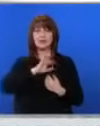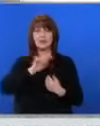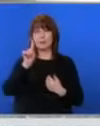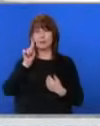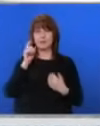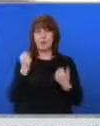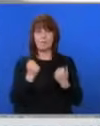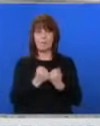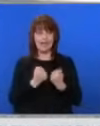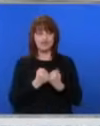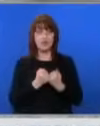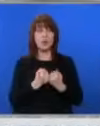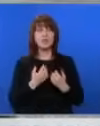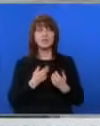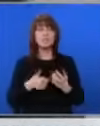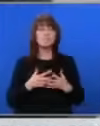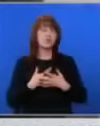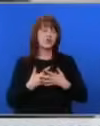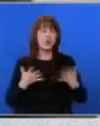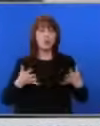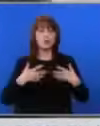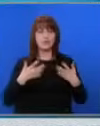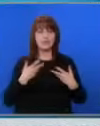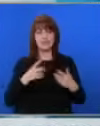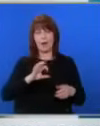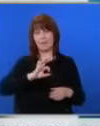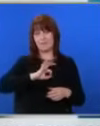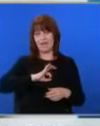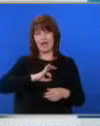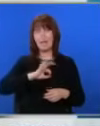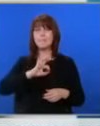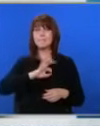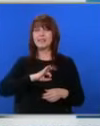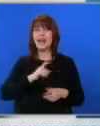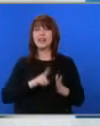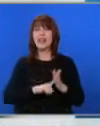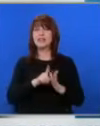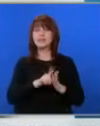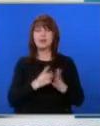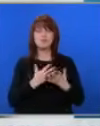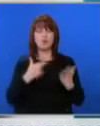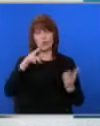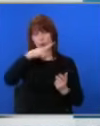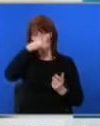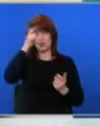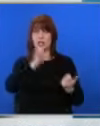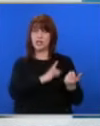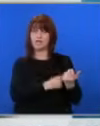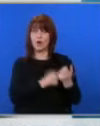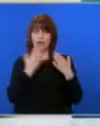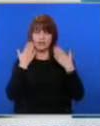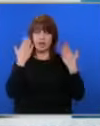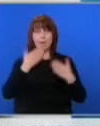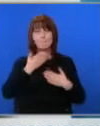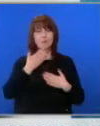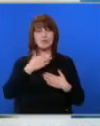място. И съм много щастлива. Ето го и медала. Медал, който е резултат на много труд и воля за живот. И